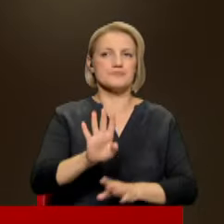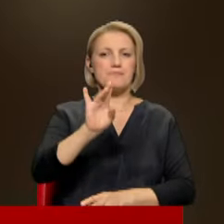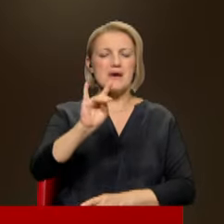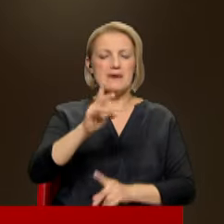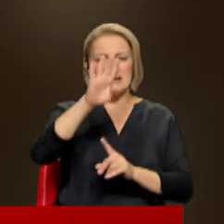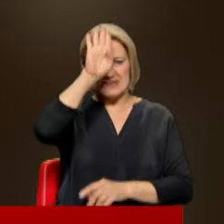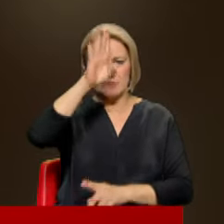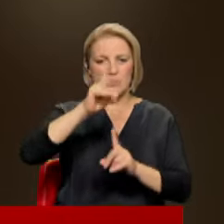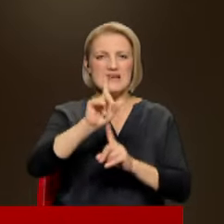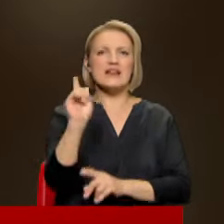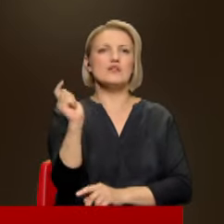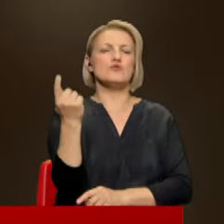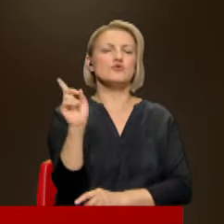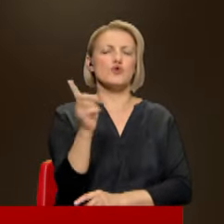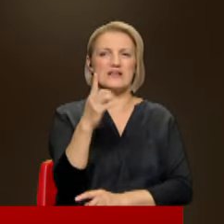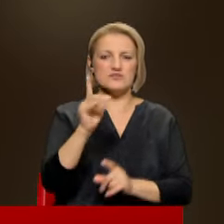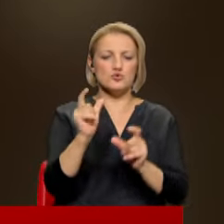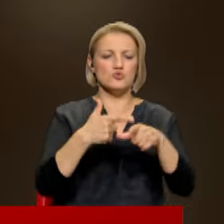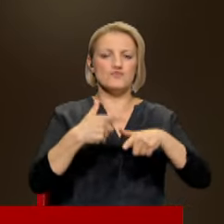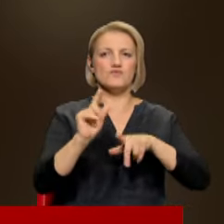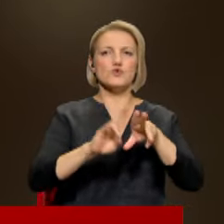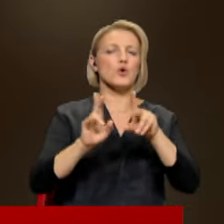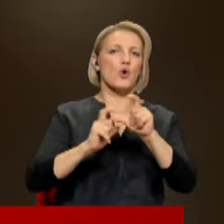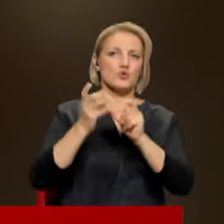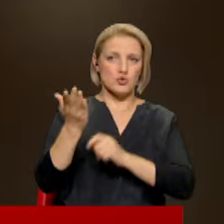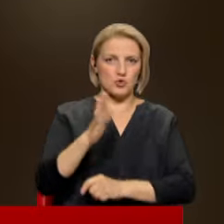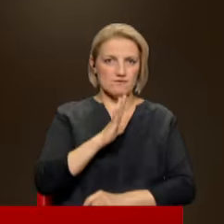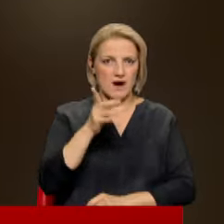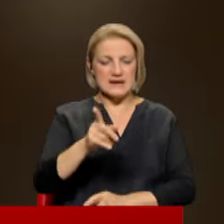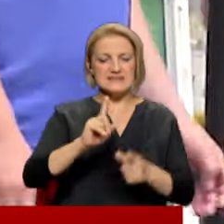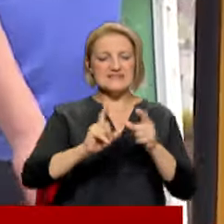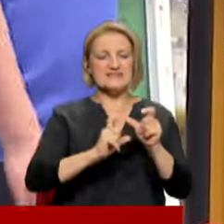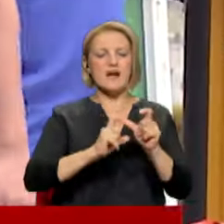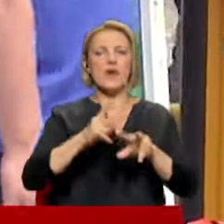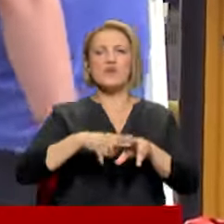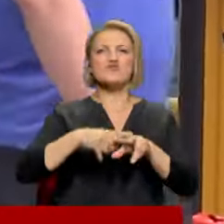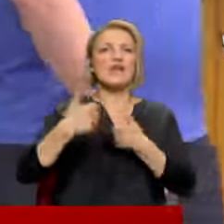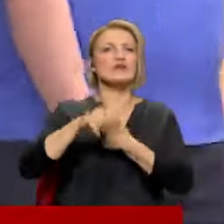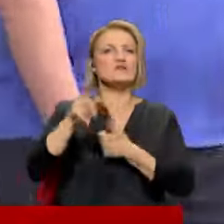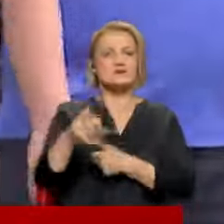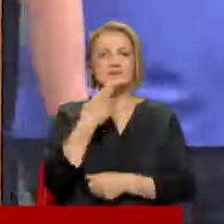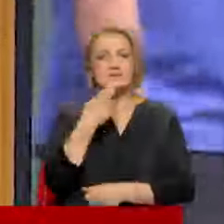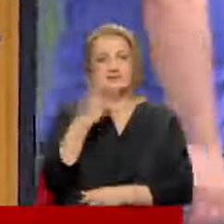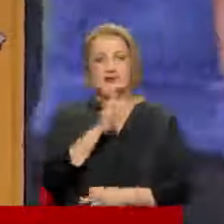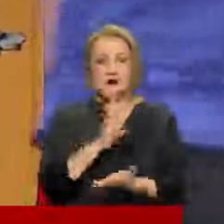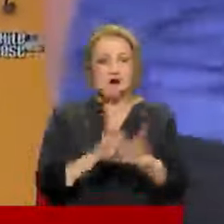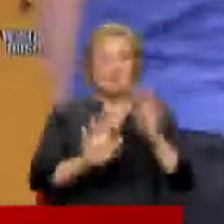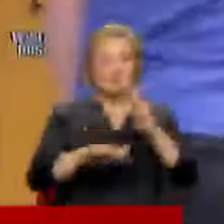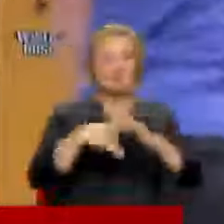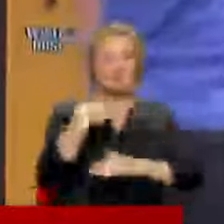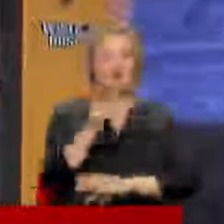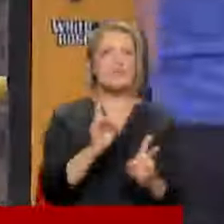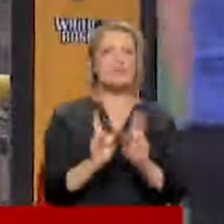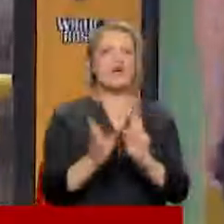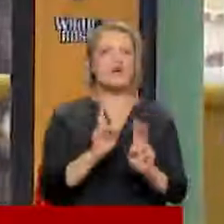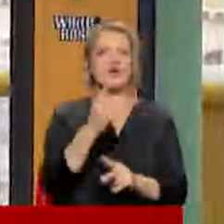MHP İstanbul İl Yöneticisi Ufuk Köktürk de bulunuyor. Sinan Ateş'in eşi Ayşe Ateş karar sonrası kumpas